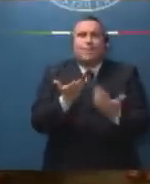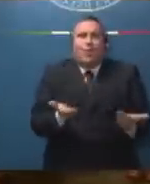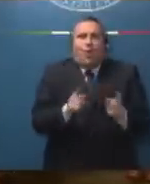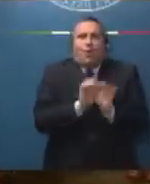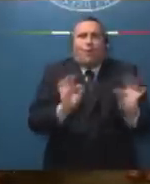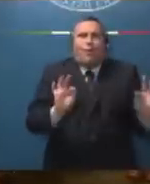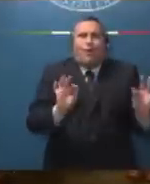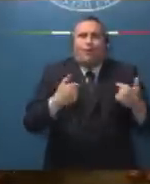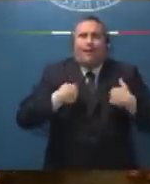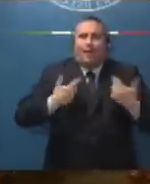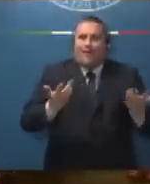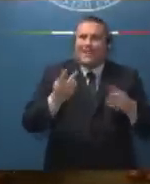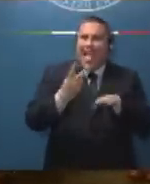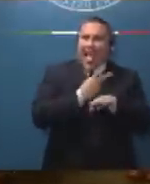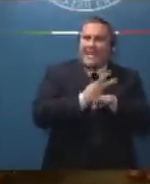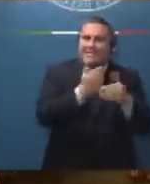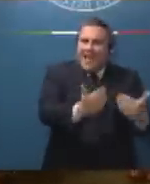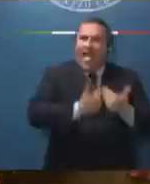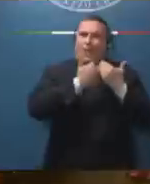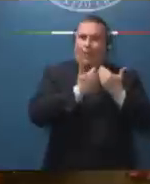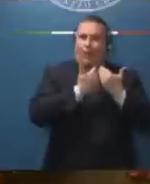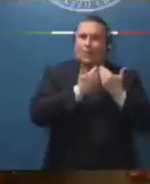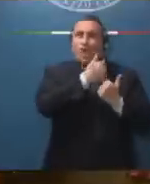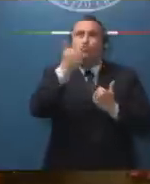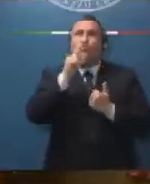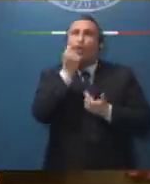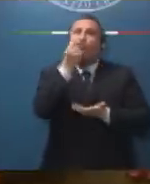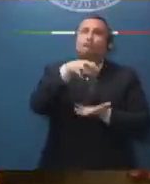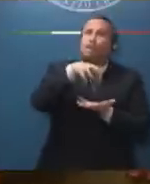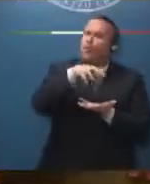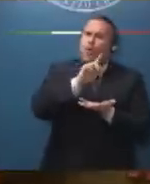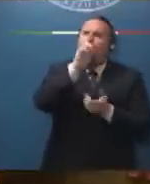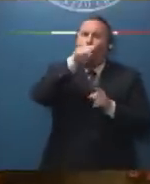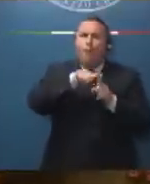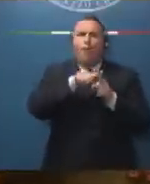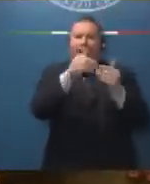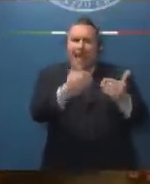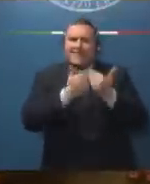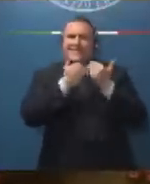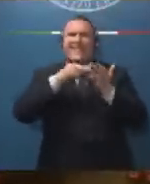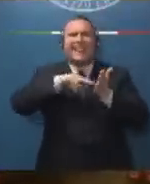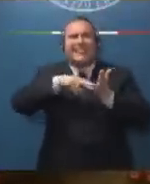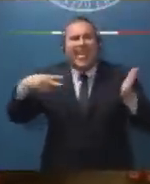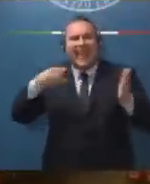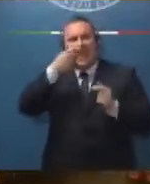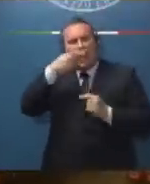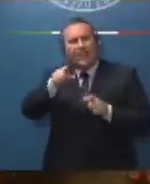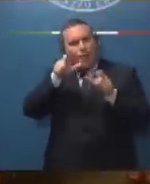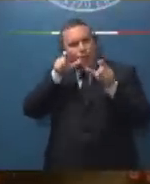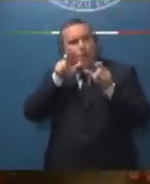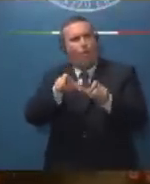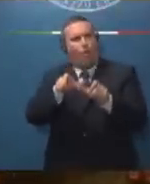e qui parliamo non solo delle Finanze ma della realizzazione tecnica Dell'assistenza tecnica perché